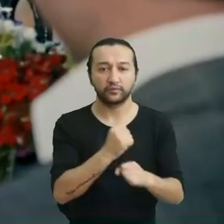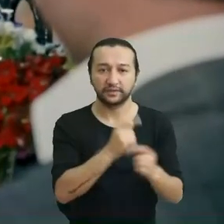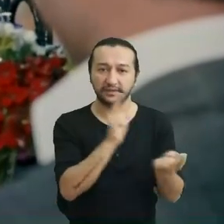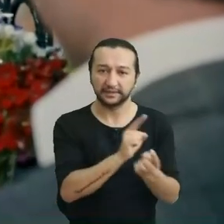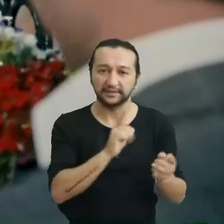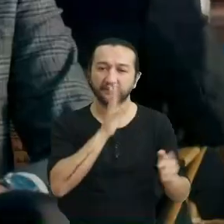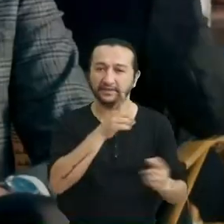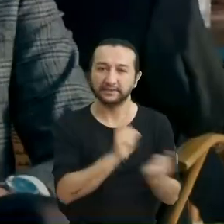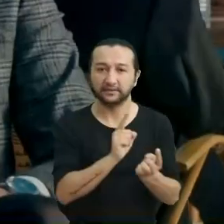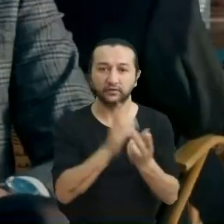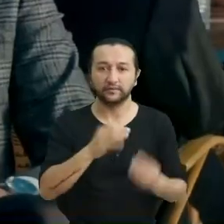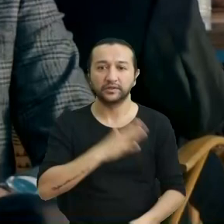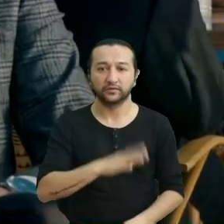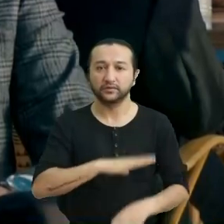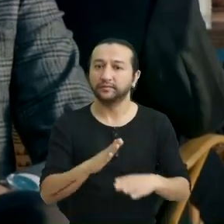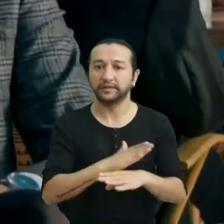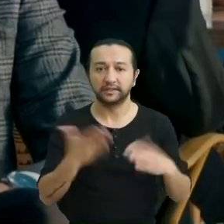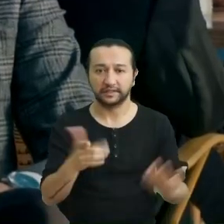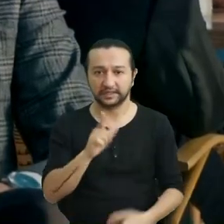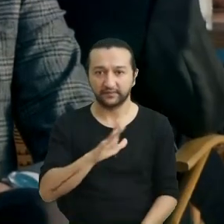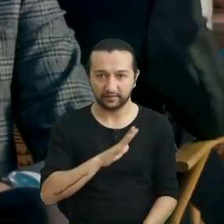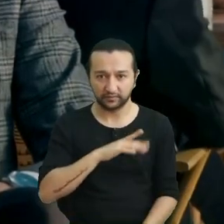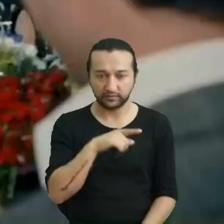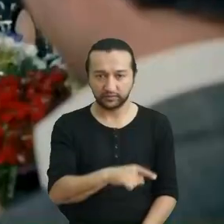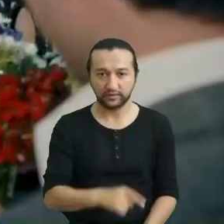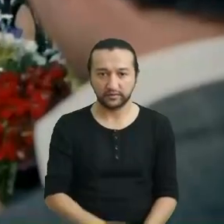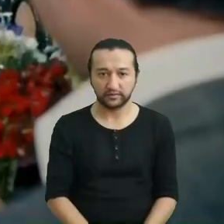olmanı istiyorum. Neden? Gerek var mı buna?